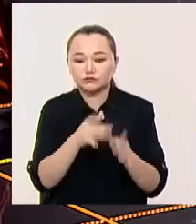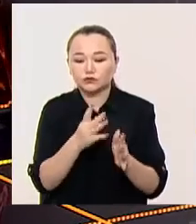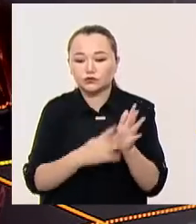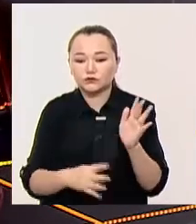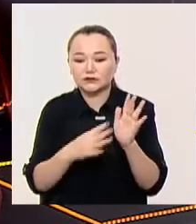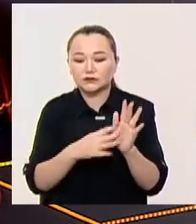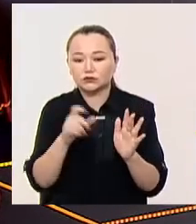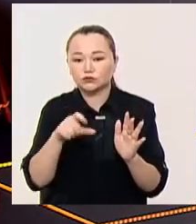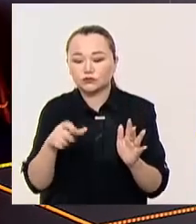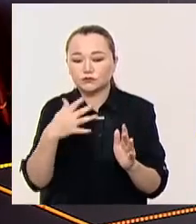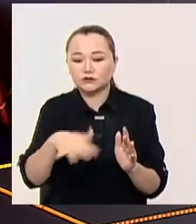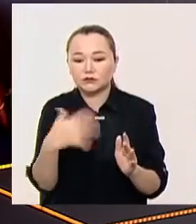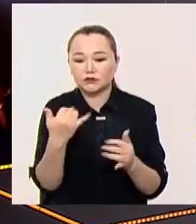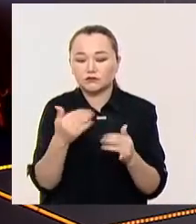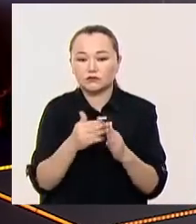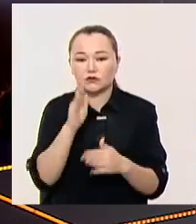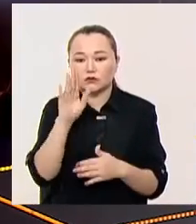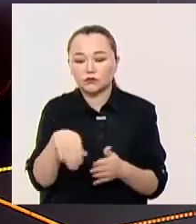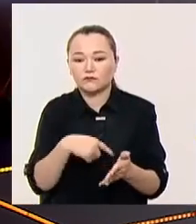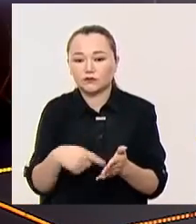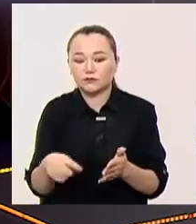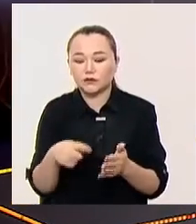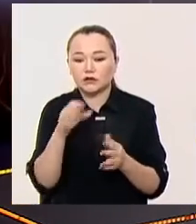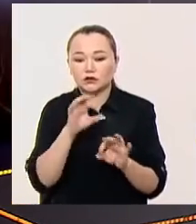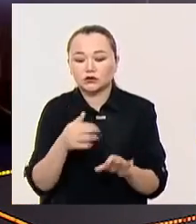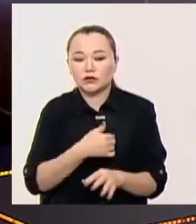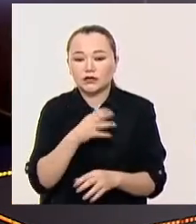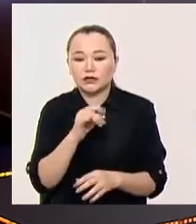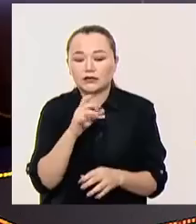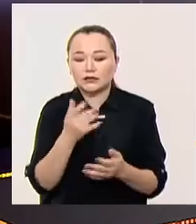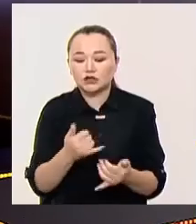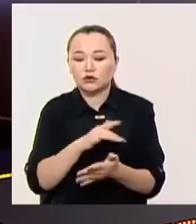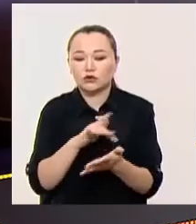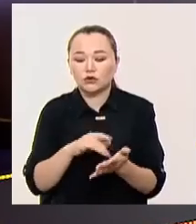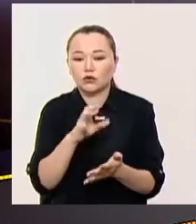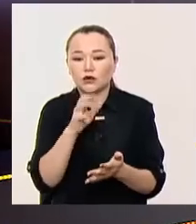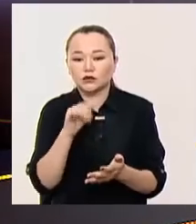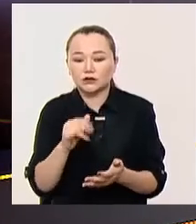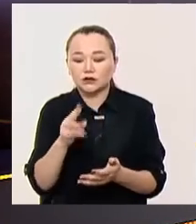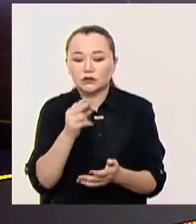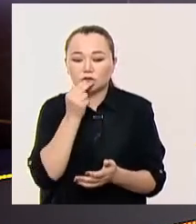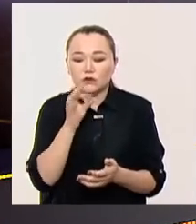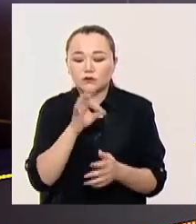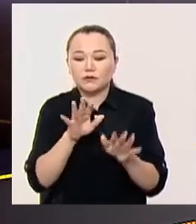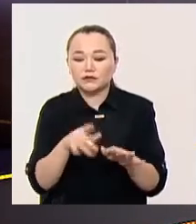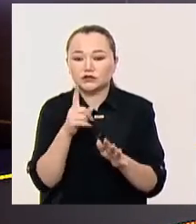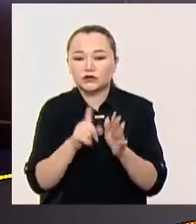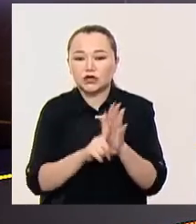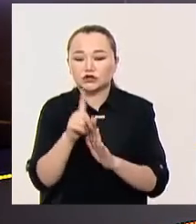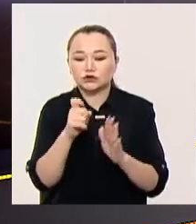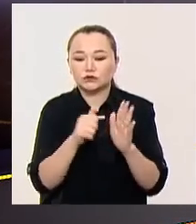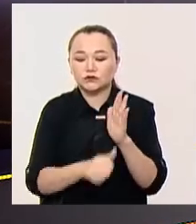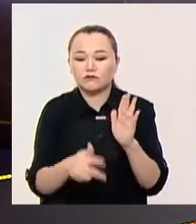98 науқастың 55-і бүгін үйлеріне шығарылды. Айта кетейік, кенді қаладағы қоғамдық тамақтану орнынан әу баста 168 адам